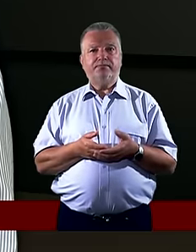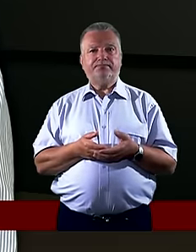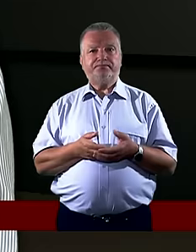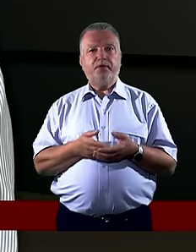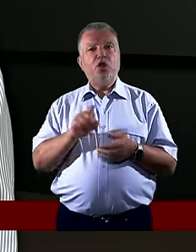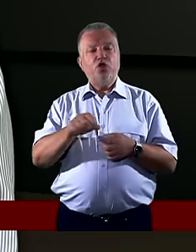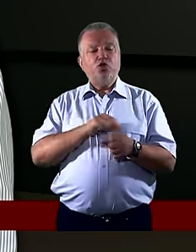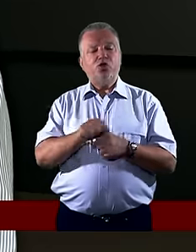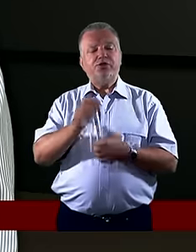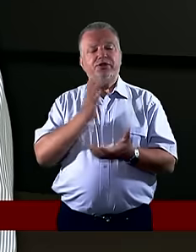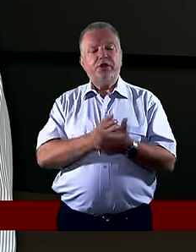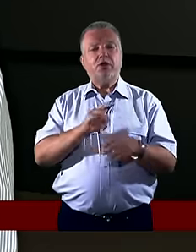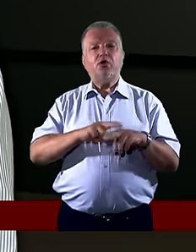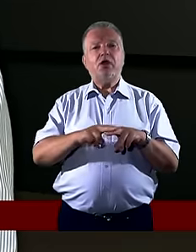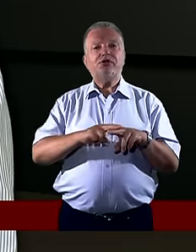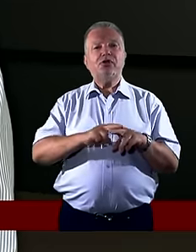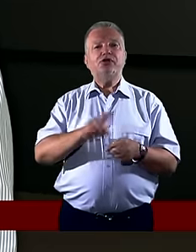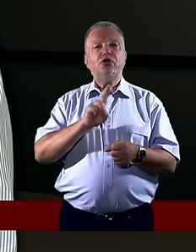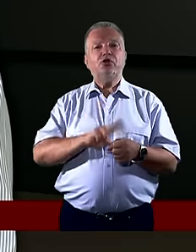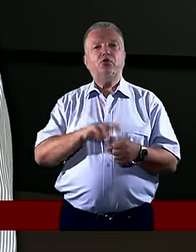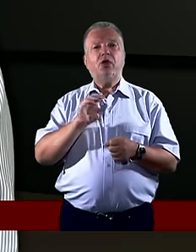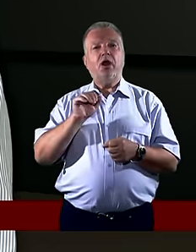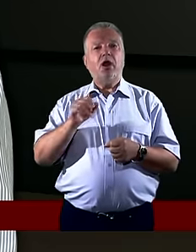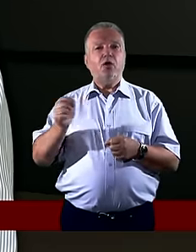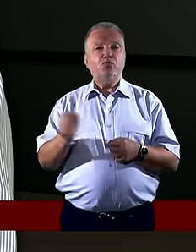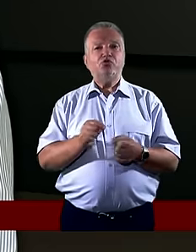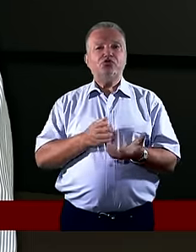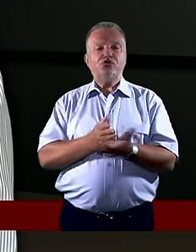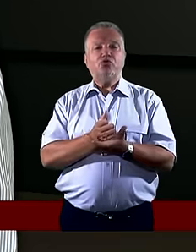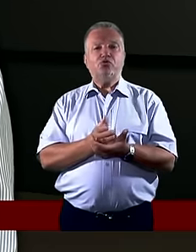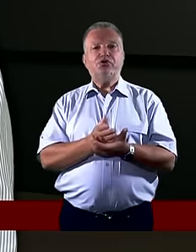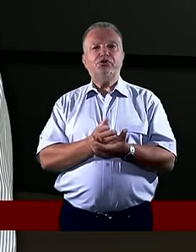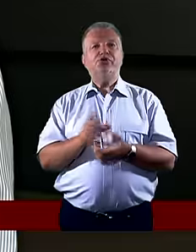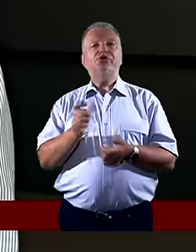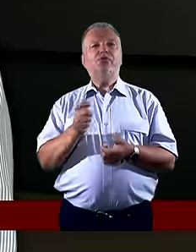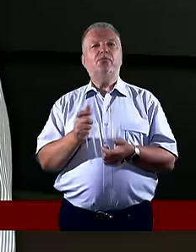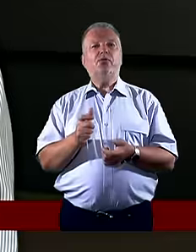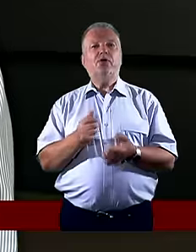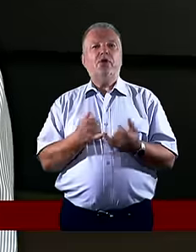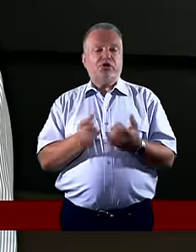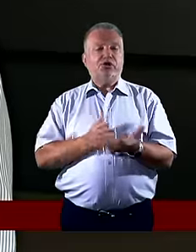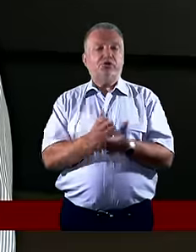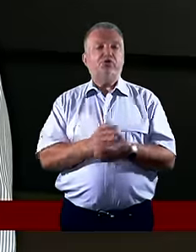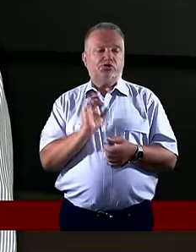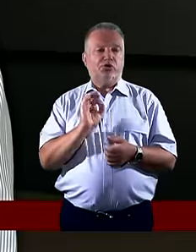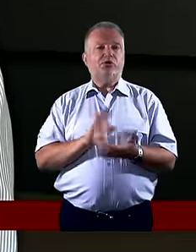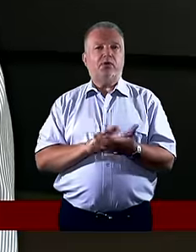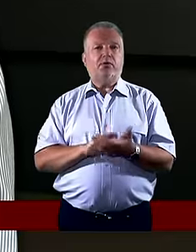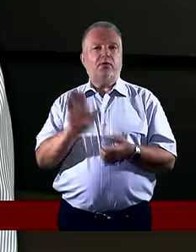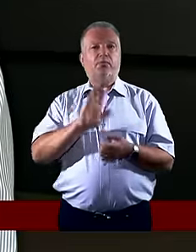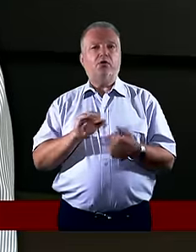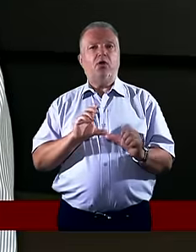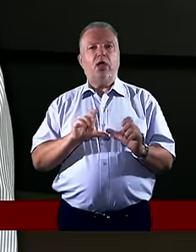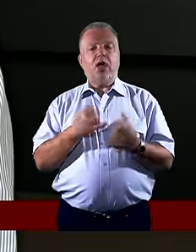tylko narzędzie. O tym trzeba myśleć. To jest tylko narzędzie, które ma czemuś służyć. Jeżeli służy, chwała Bogu, a jeżeli już jest to tylko,